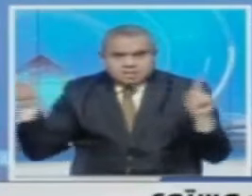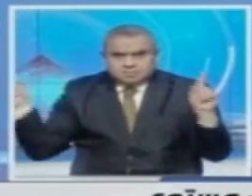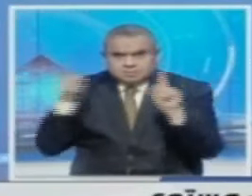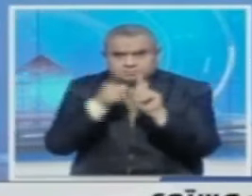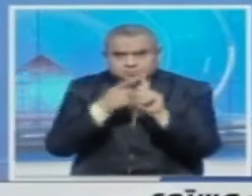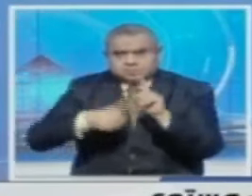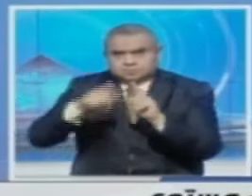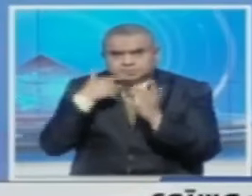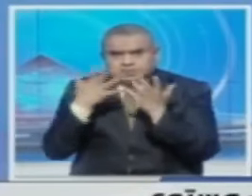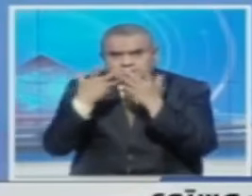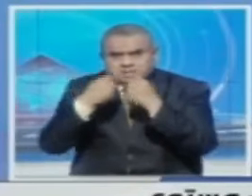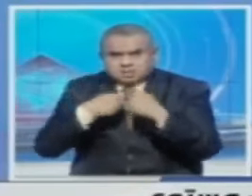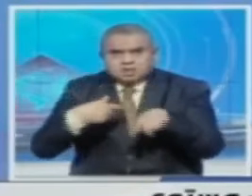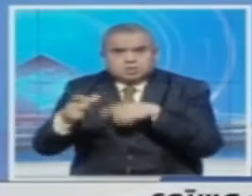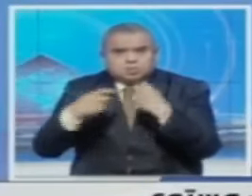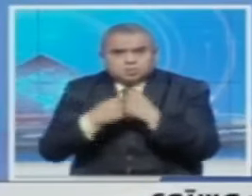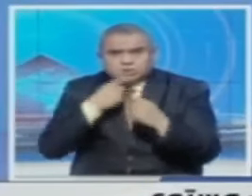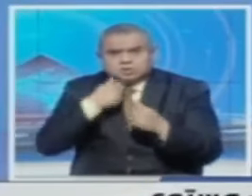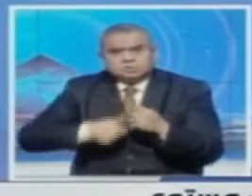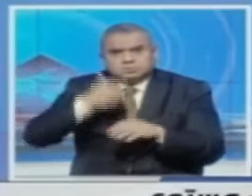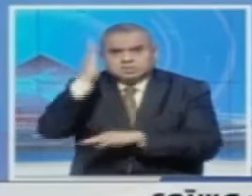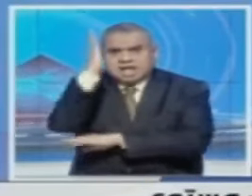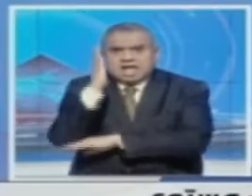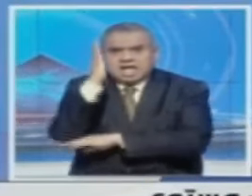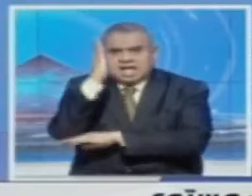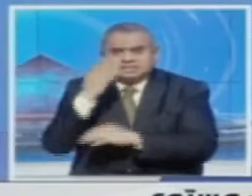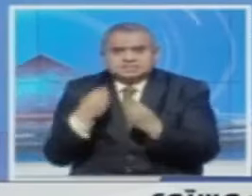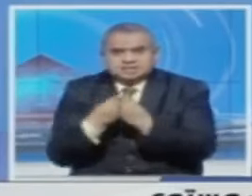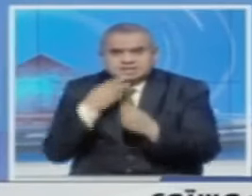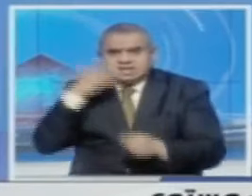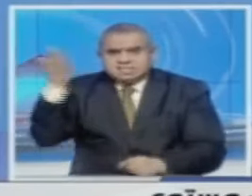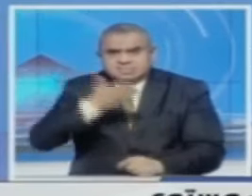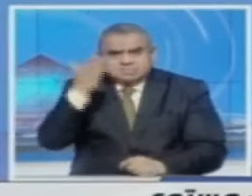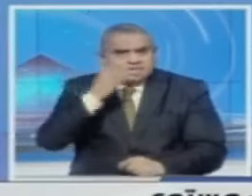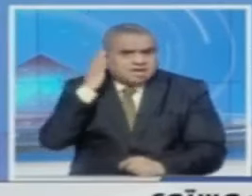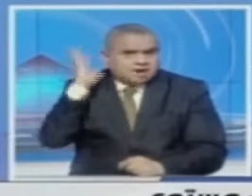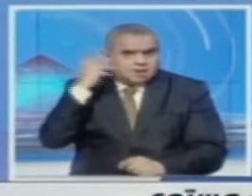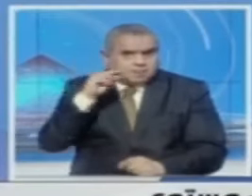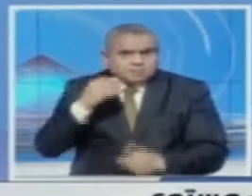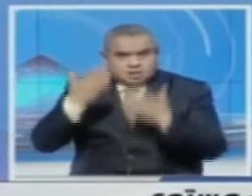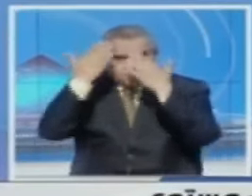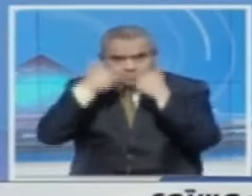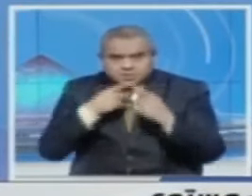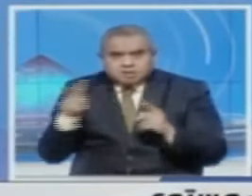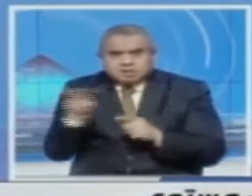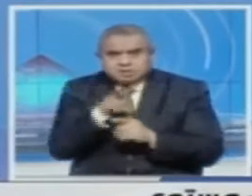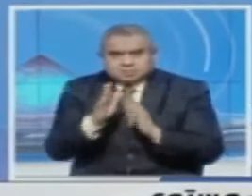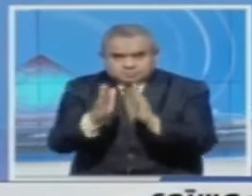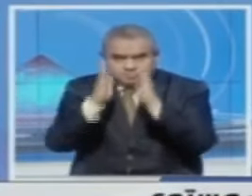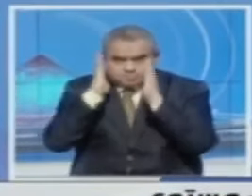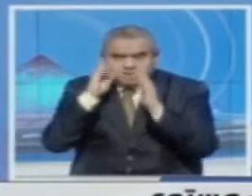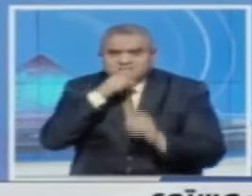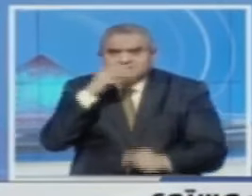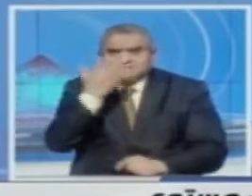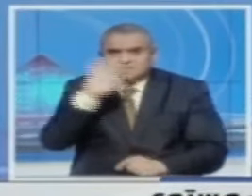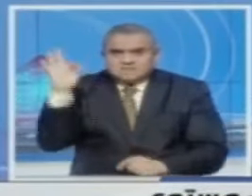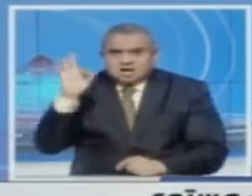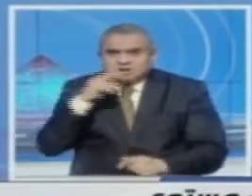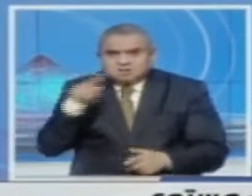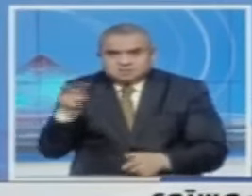مستوى العلاقات الاستراتيجية على أسس العلاقات التاريخية، وعقب مباحثات ثنائية مع نظيرته